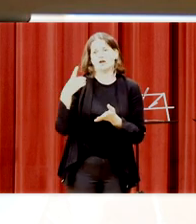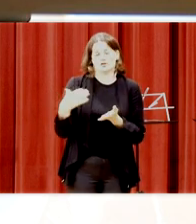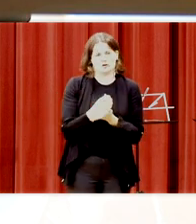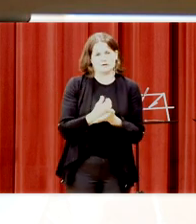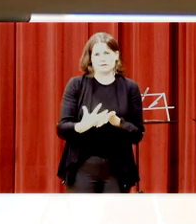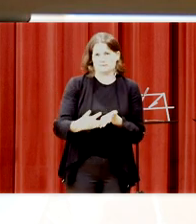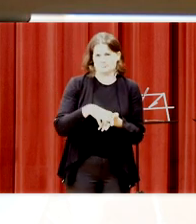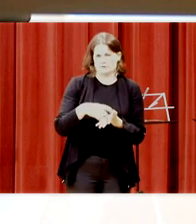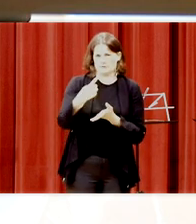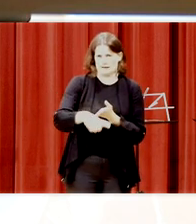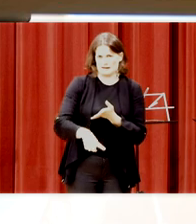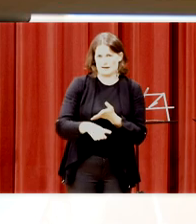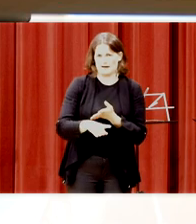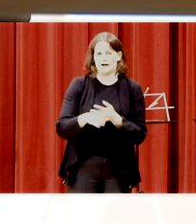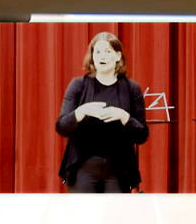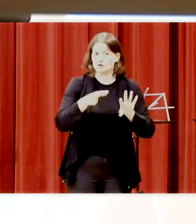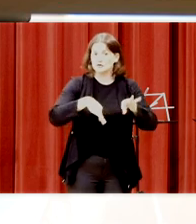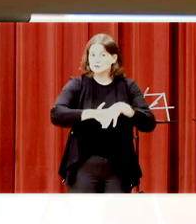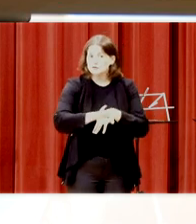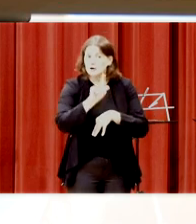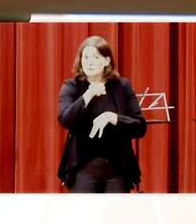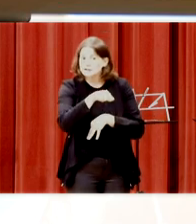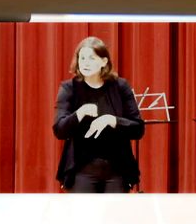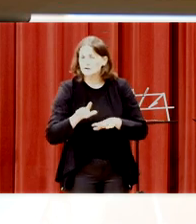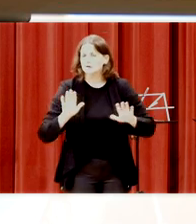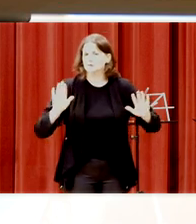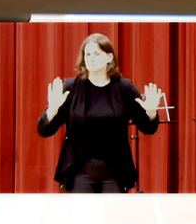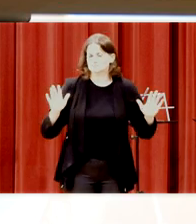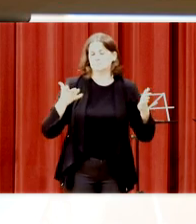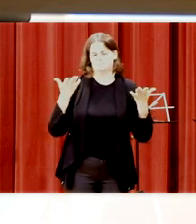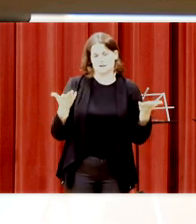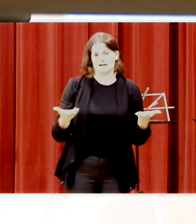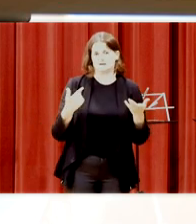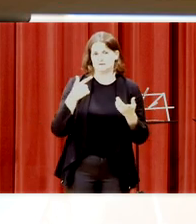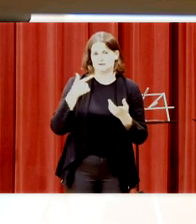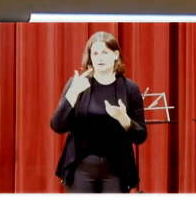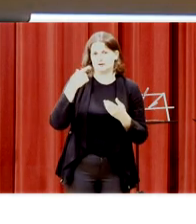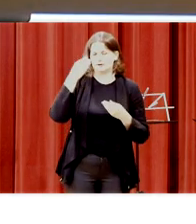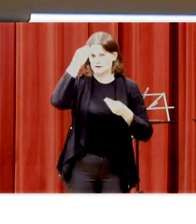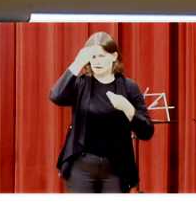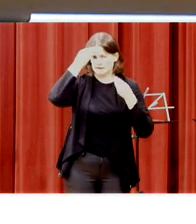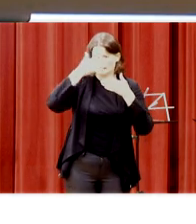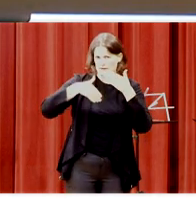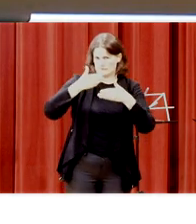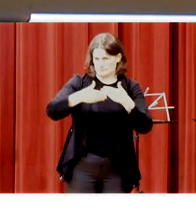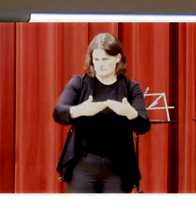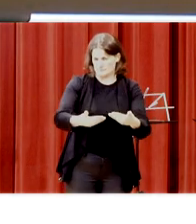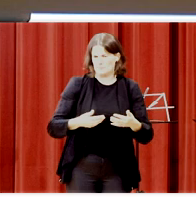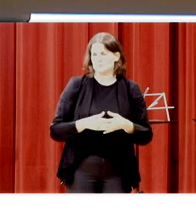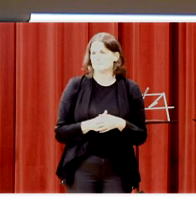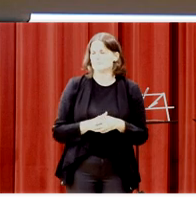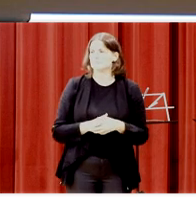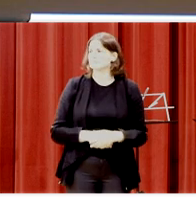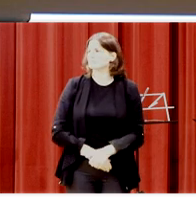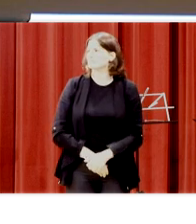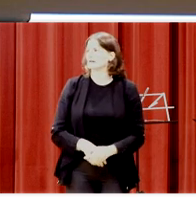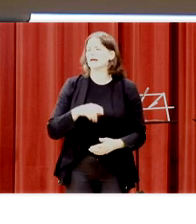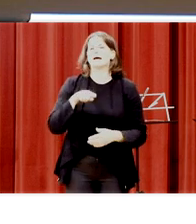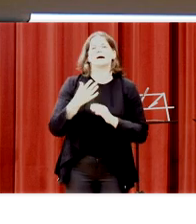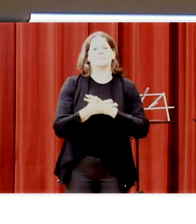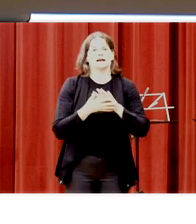ara. Parlem molt del ChatGPT, però hi ha moltes més plataformes